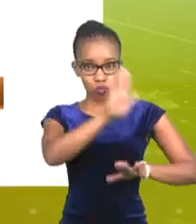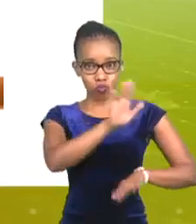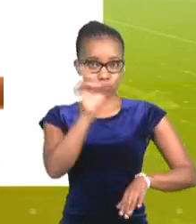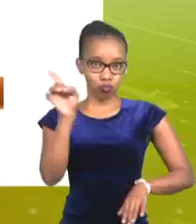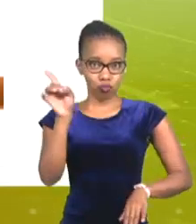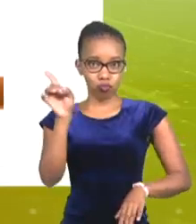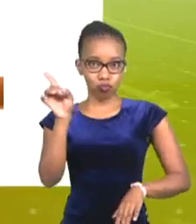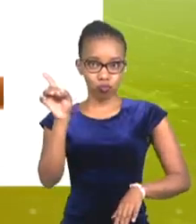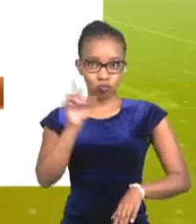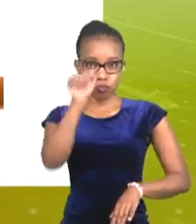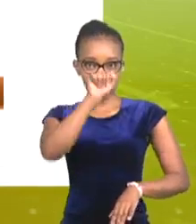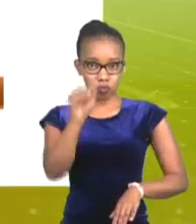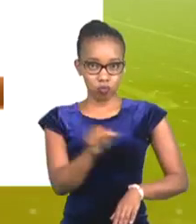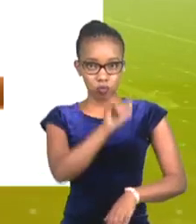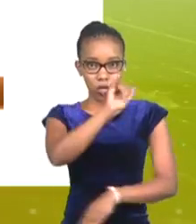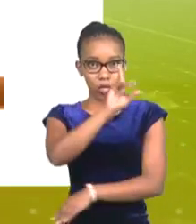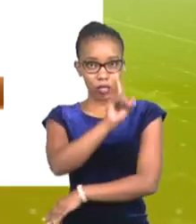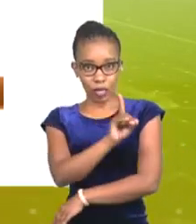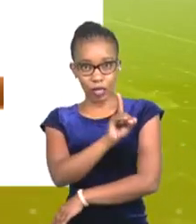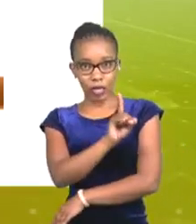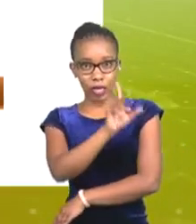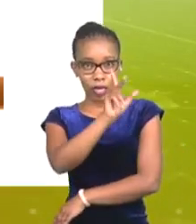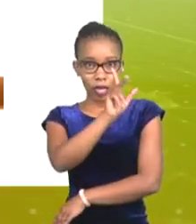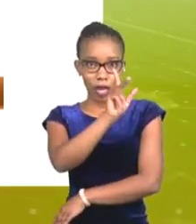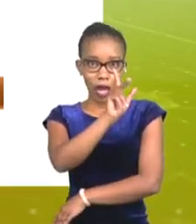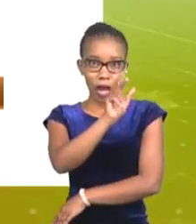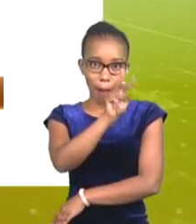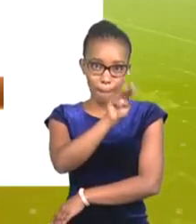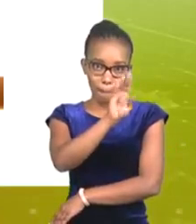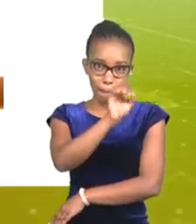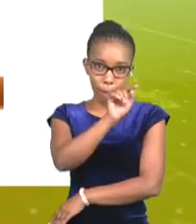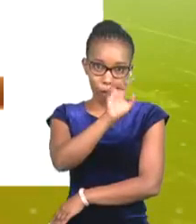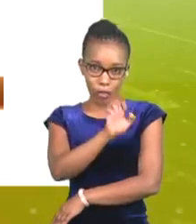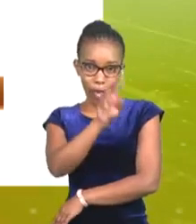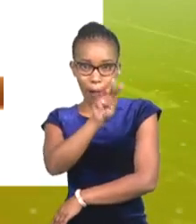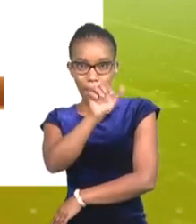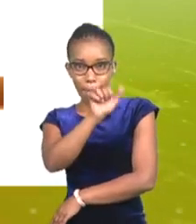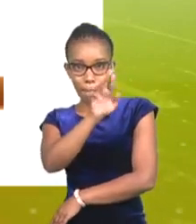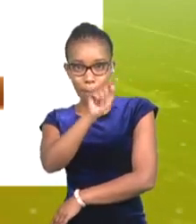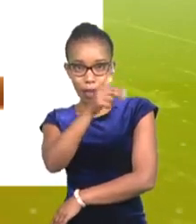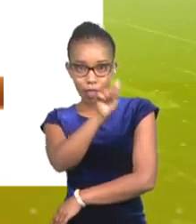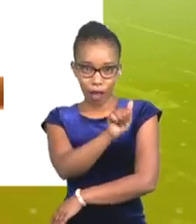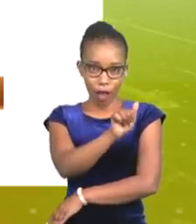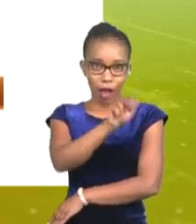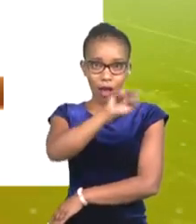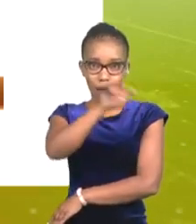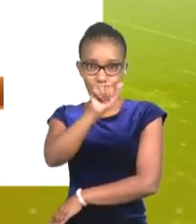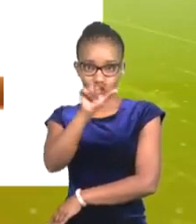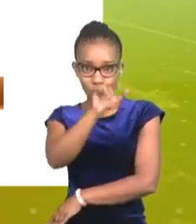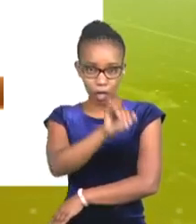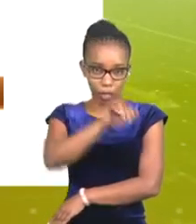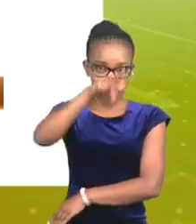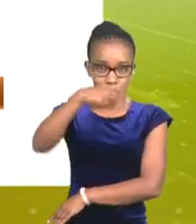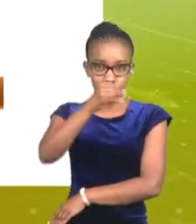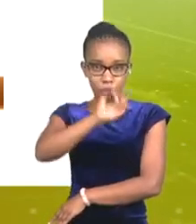ni pamoja na Said Chitembwe, Profesa Patricia Mbote, Martha Koome, Marete Njagi, Philip